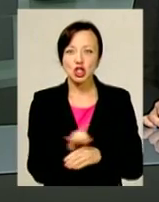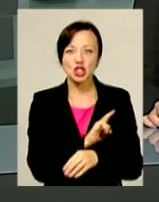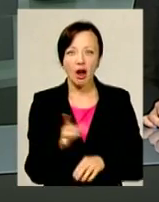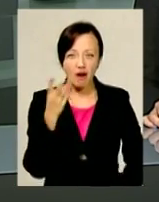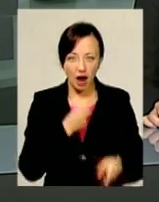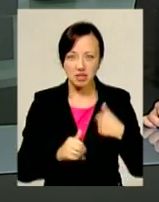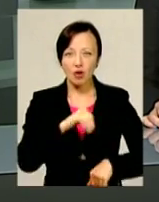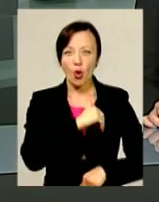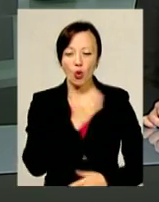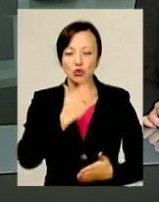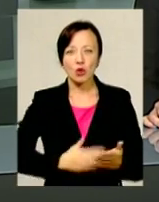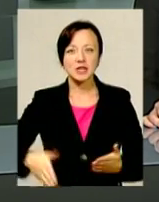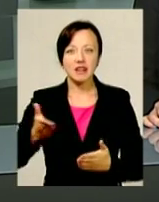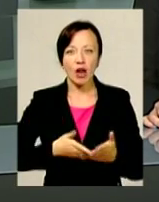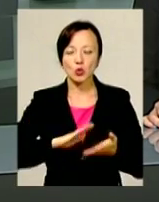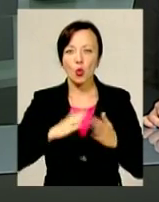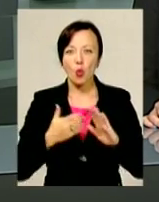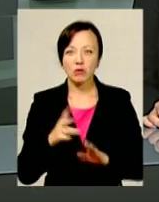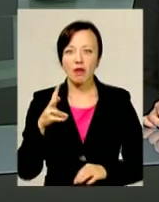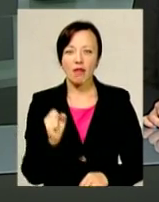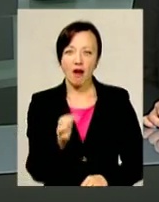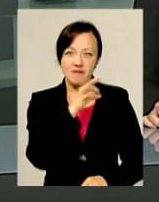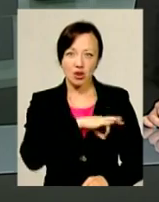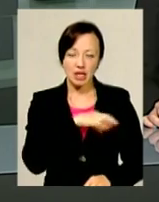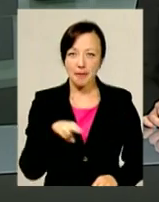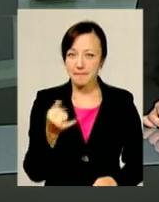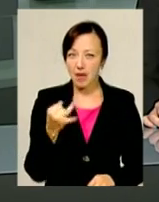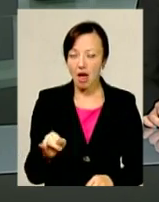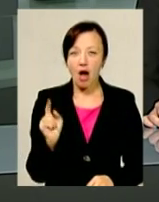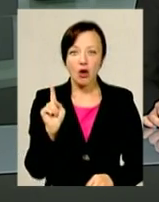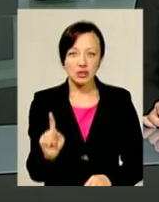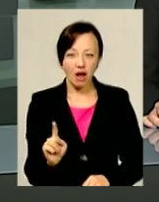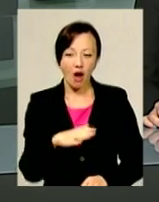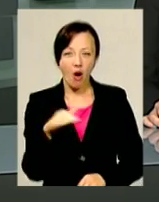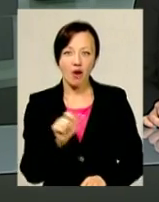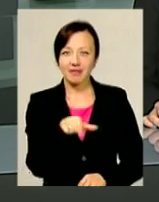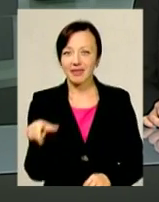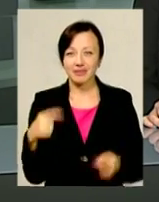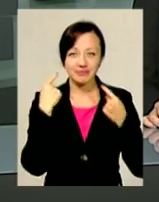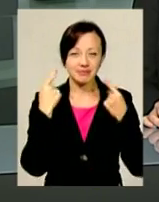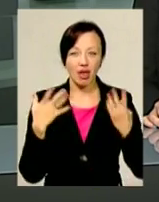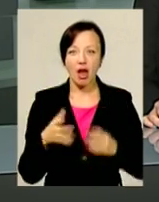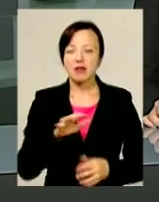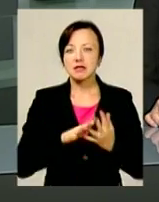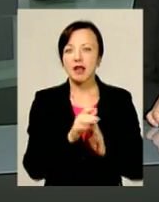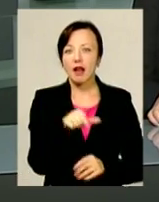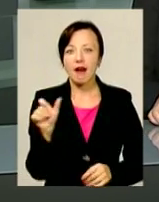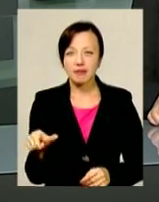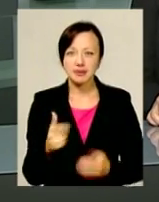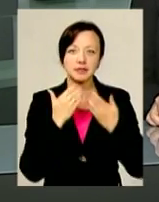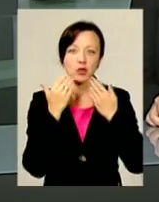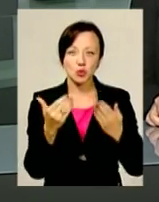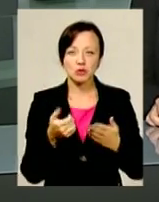І хочуть розірвати з ними угоди на використання паїв. Однак орендарі їх не чують, тому селяни звернулися до нас у